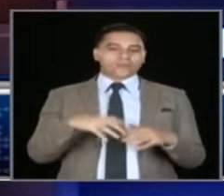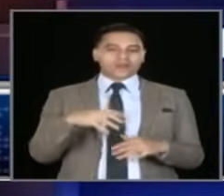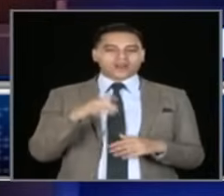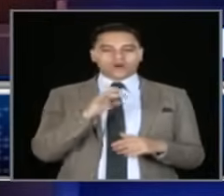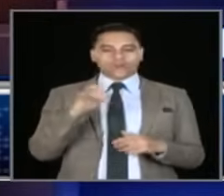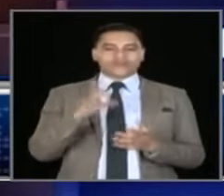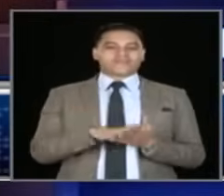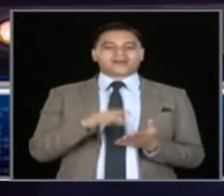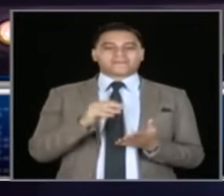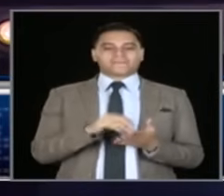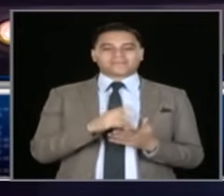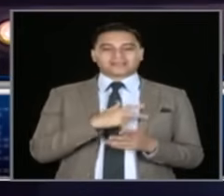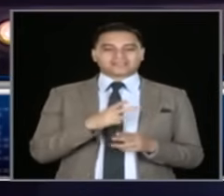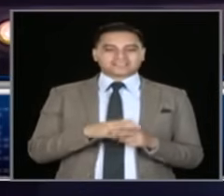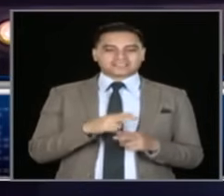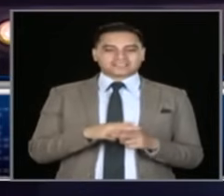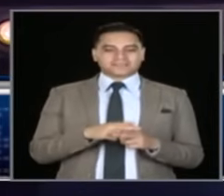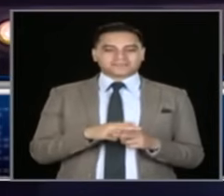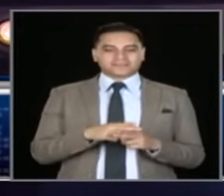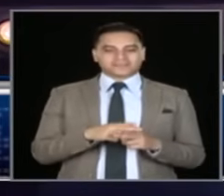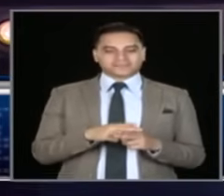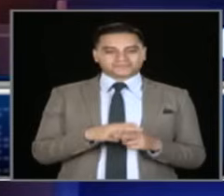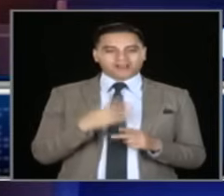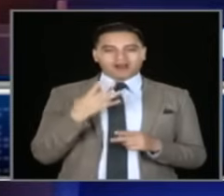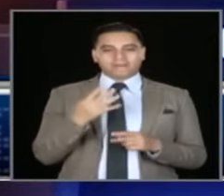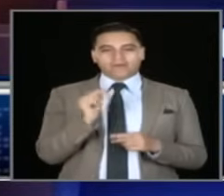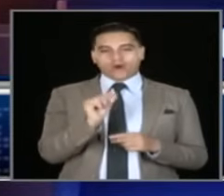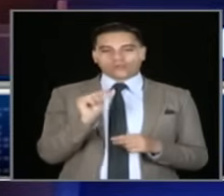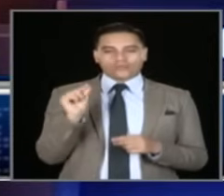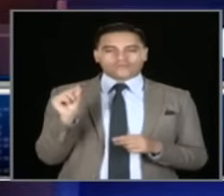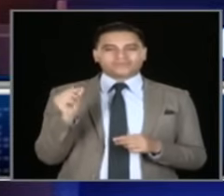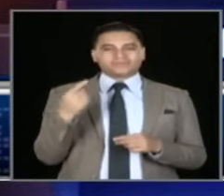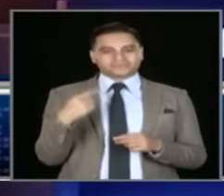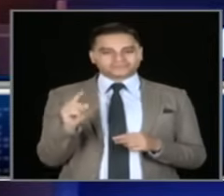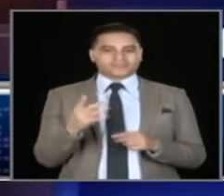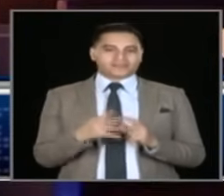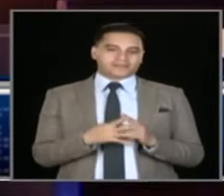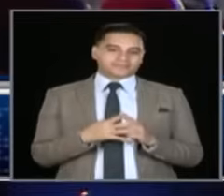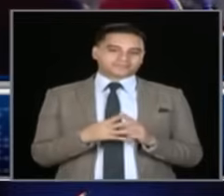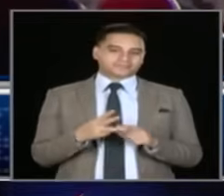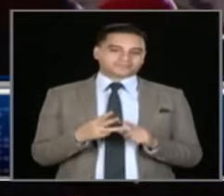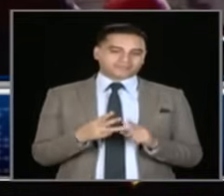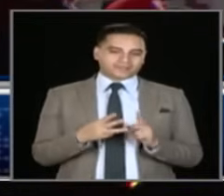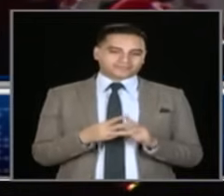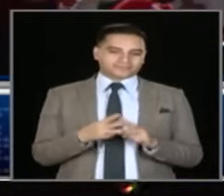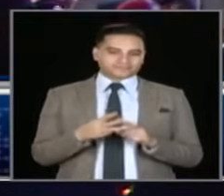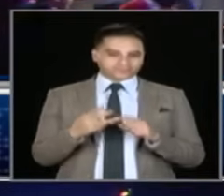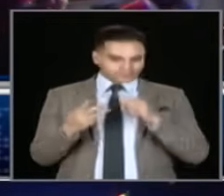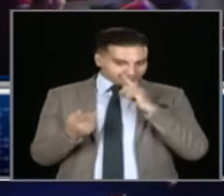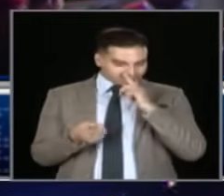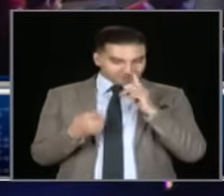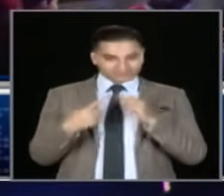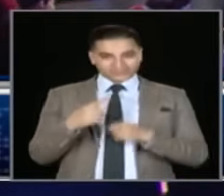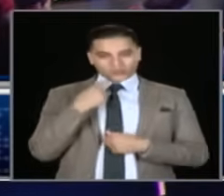بعمل حساب ان انا ناسي واحده. شفتي عنده خبره ازاي؟ والله كل مره بعيد. اجابه خاطئه. زود واحده. خساره